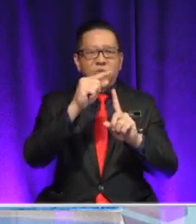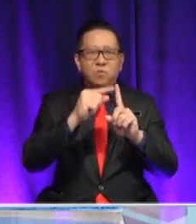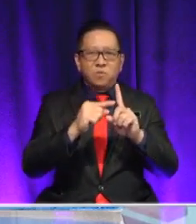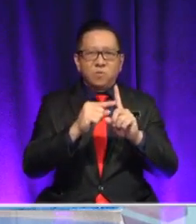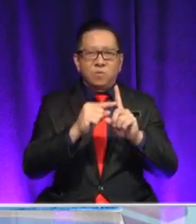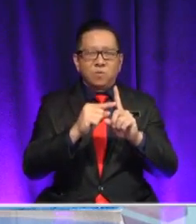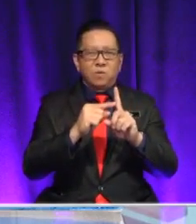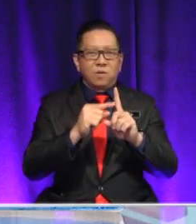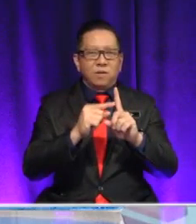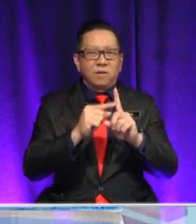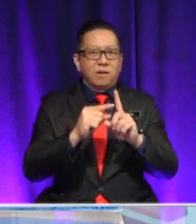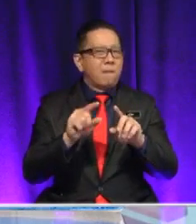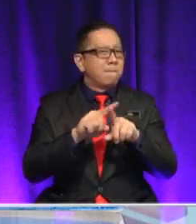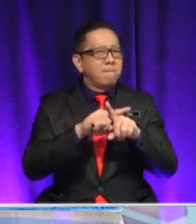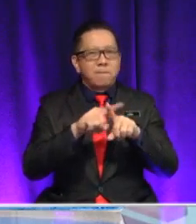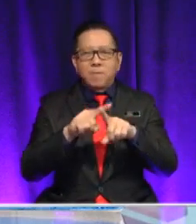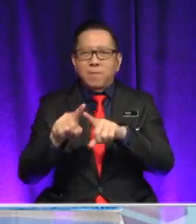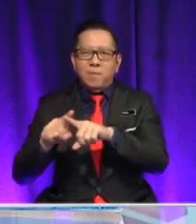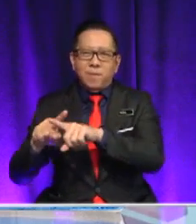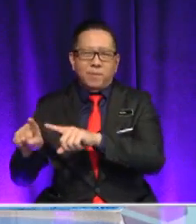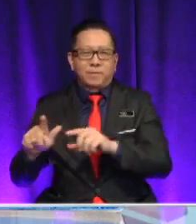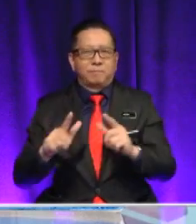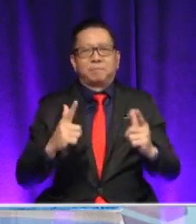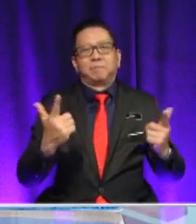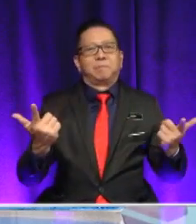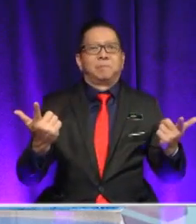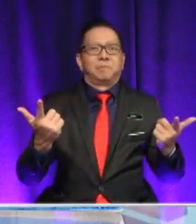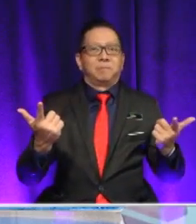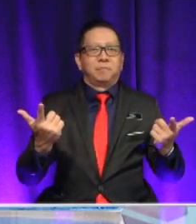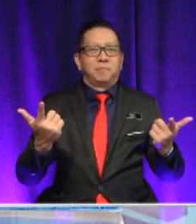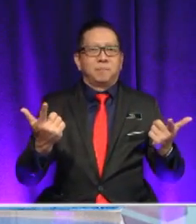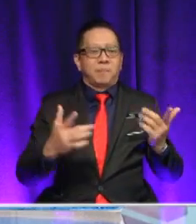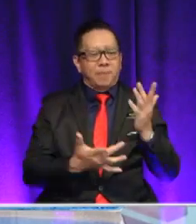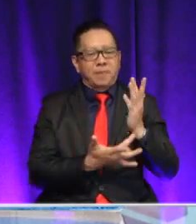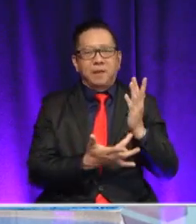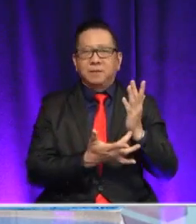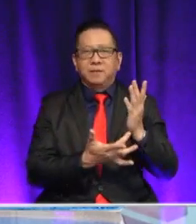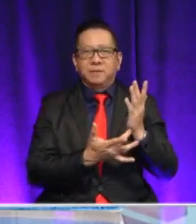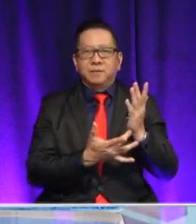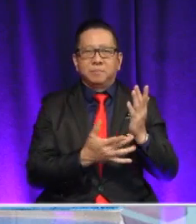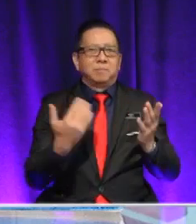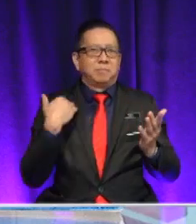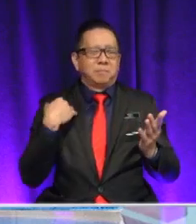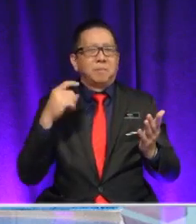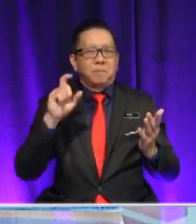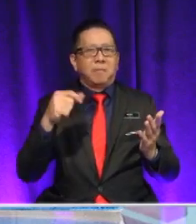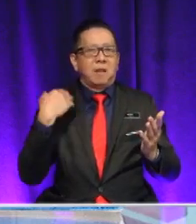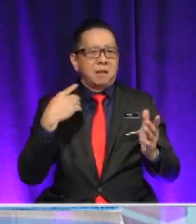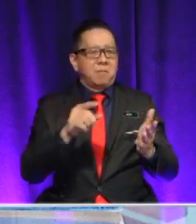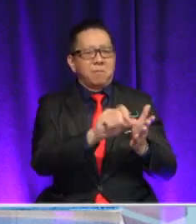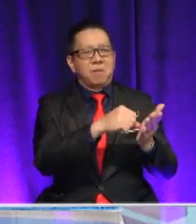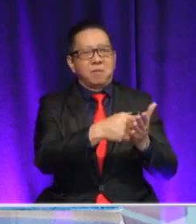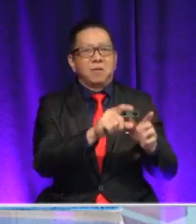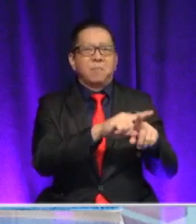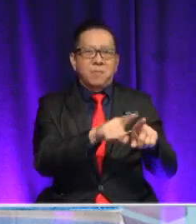dia ada berbagai kegunaan lah kita ada macam teknik-teknik tertentu yang ini